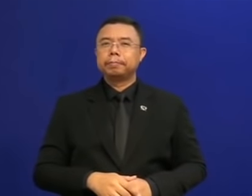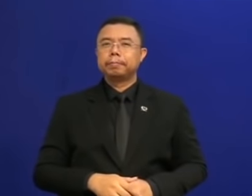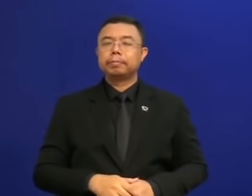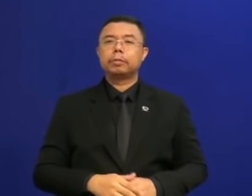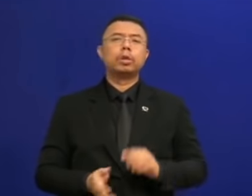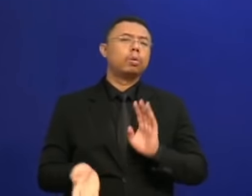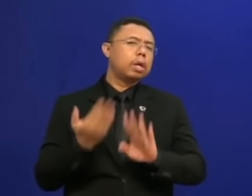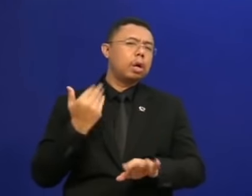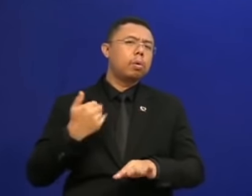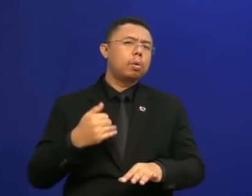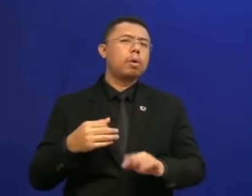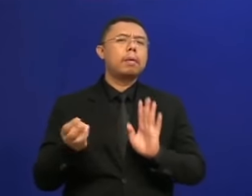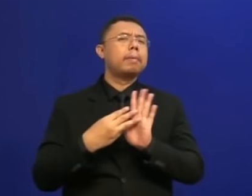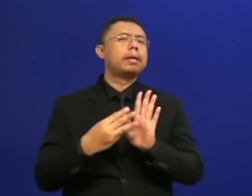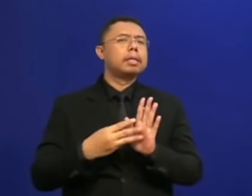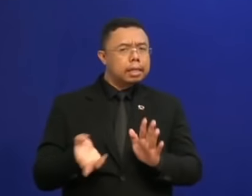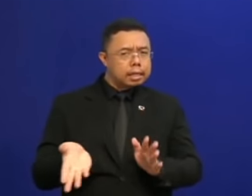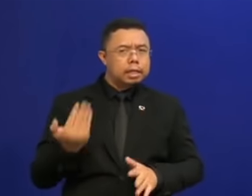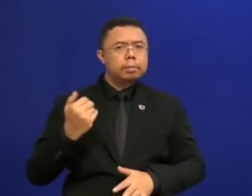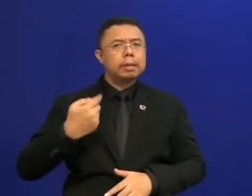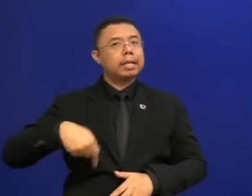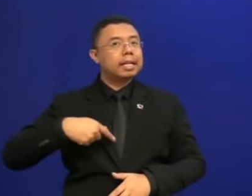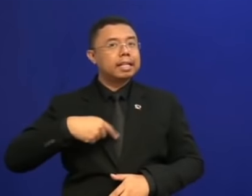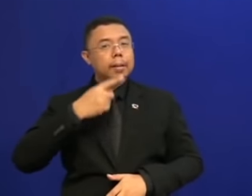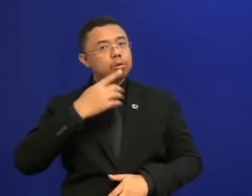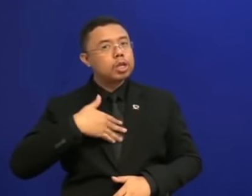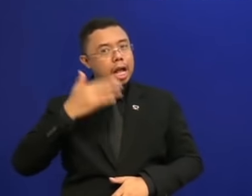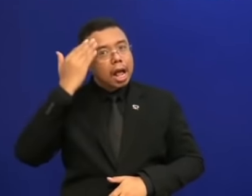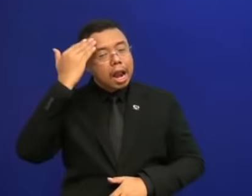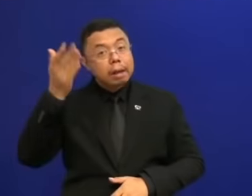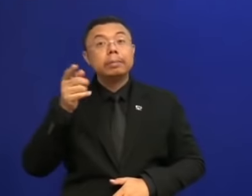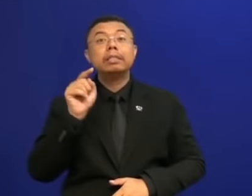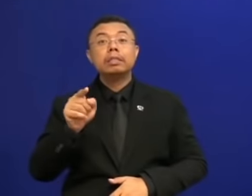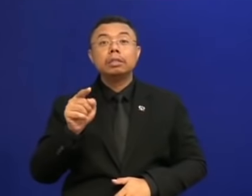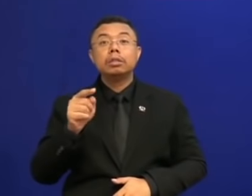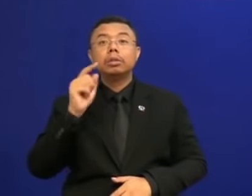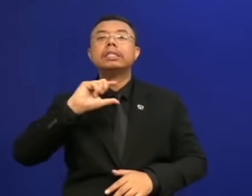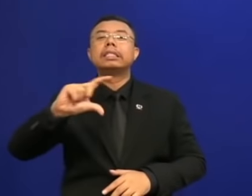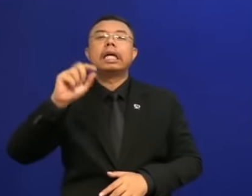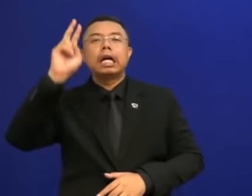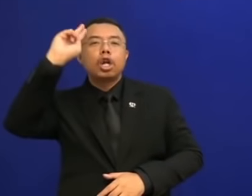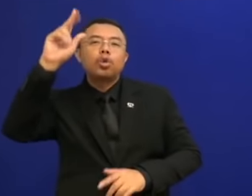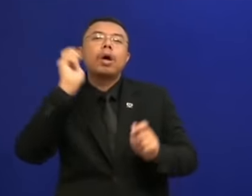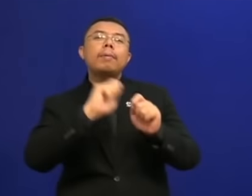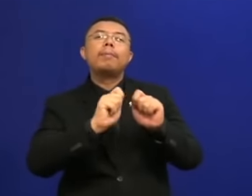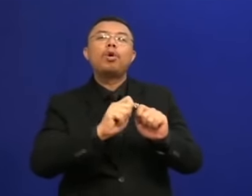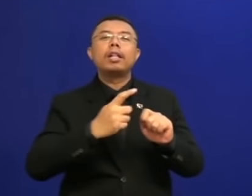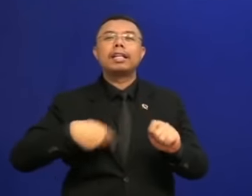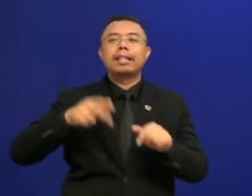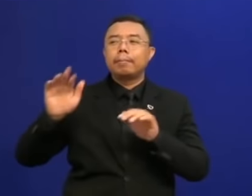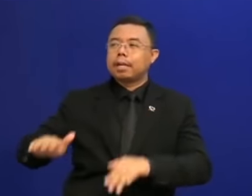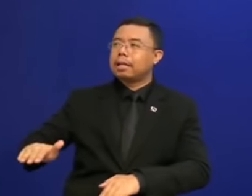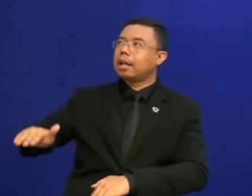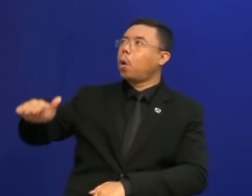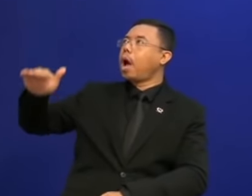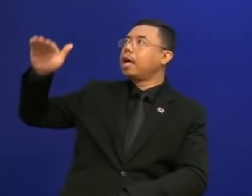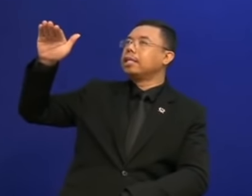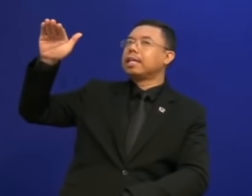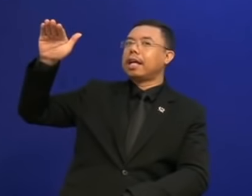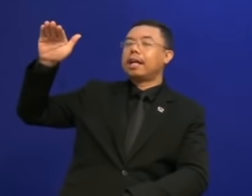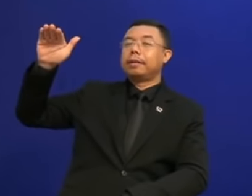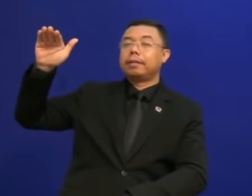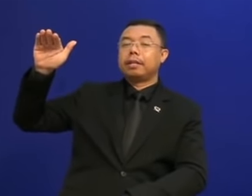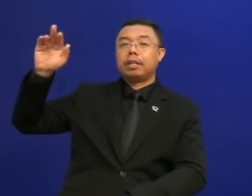Dan seringkali persoalan-persoalan hidup yang kita alami, ternyata cara Tuhan mendewasakan kita.